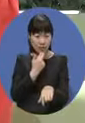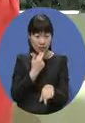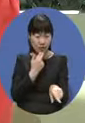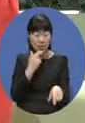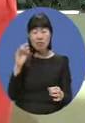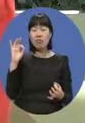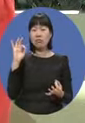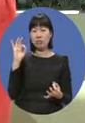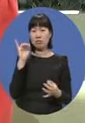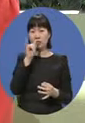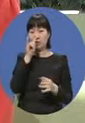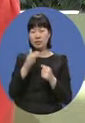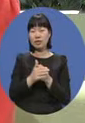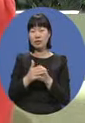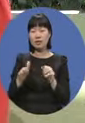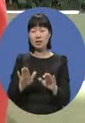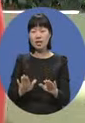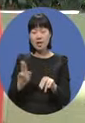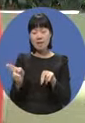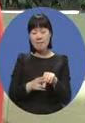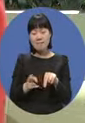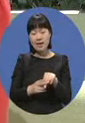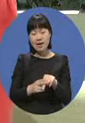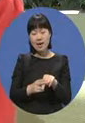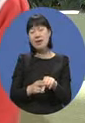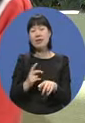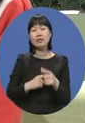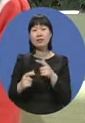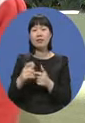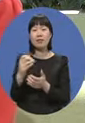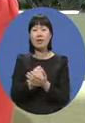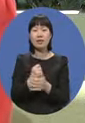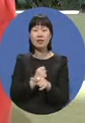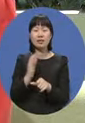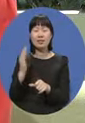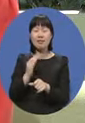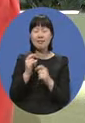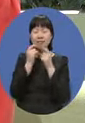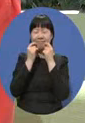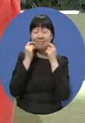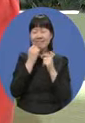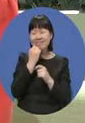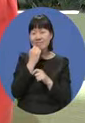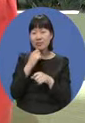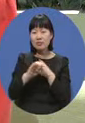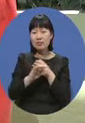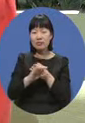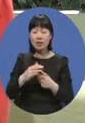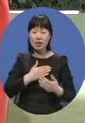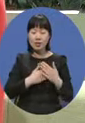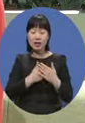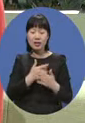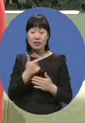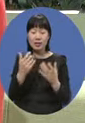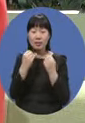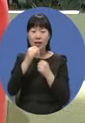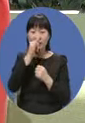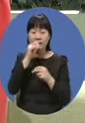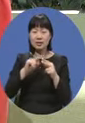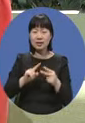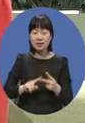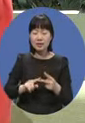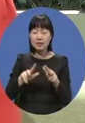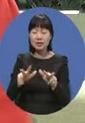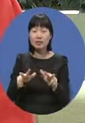가만히 있거든요 그러니까 이제 매를 버는 스타일이고요 실실 웃는 아이들은 이제 불안이 되게 이제 많거나